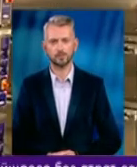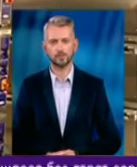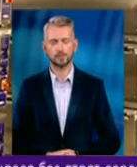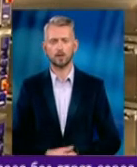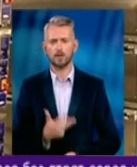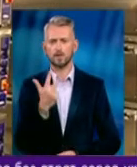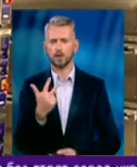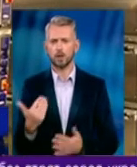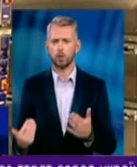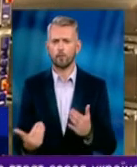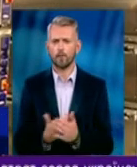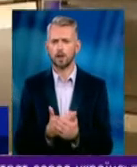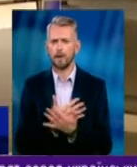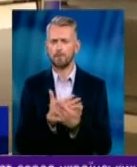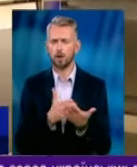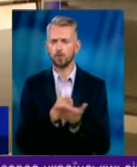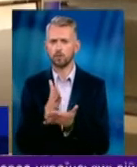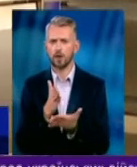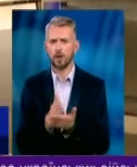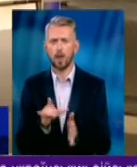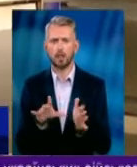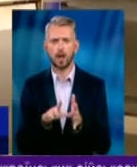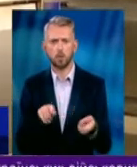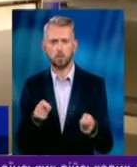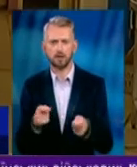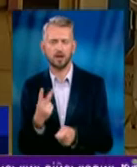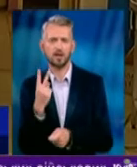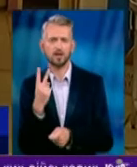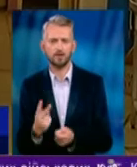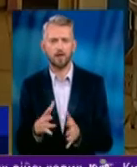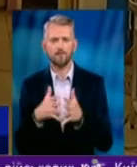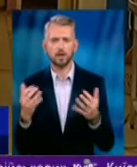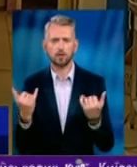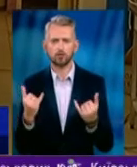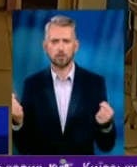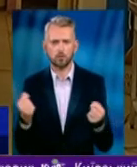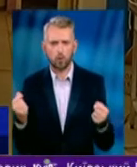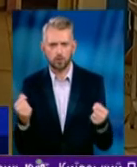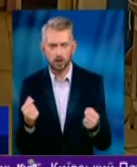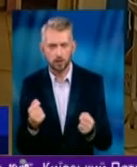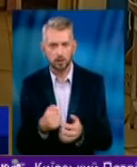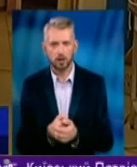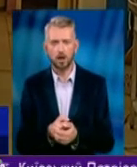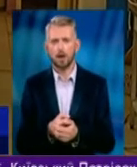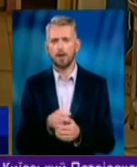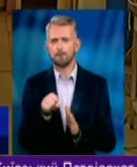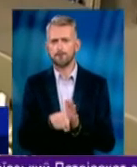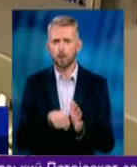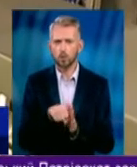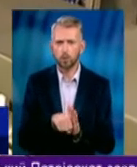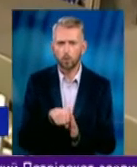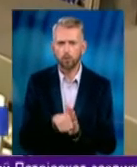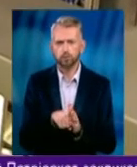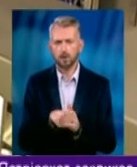Три новенькі багатофункціональні електроплити, два великі сучасні холодильники з морозильними камерами, м'ясорубки, овочерізки,